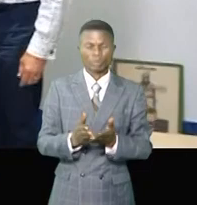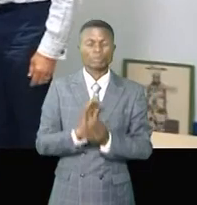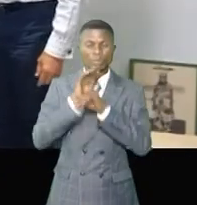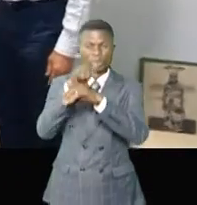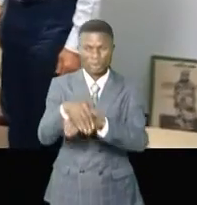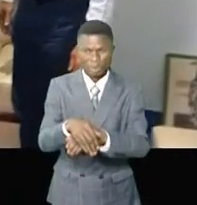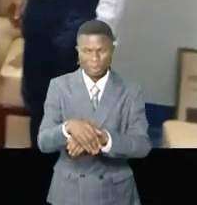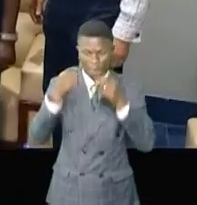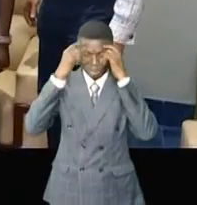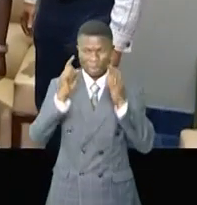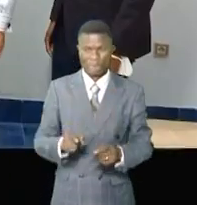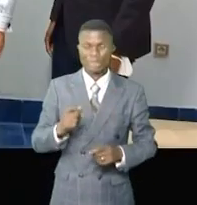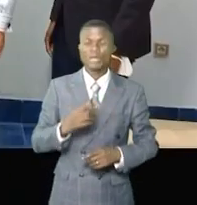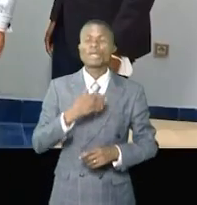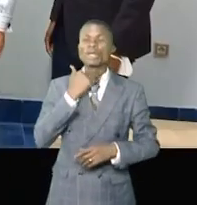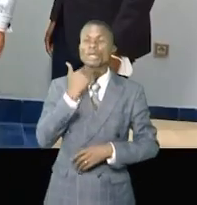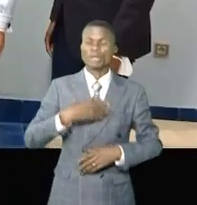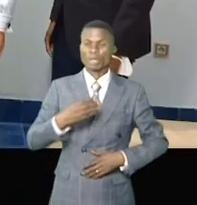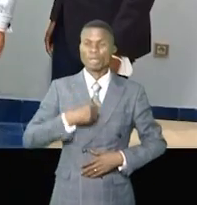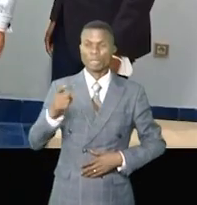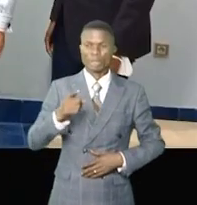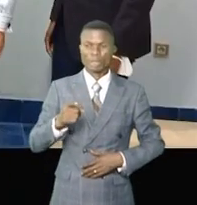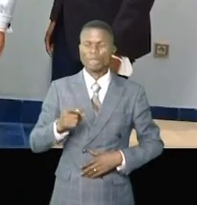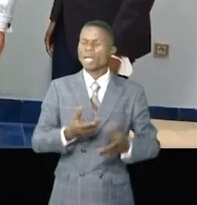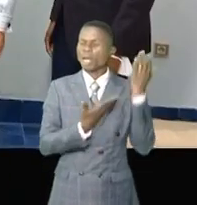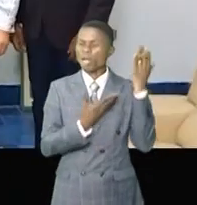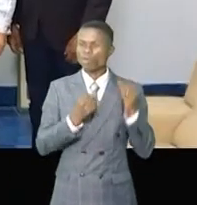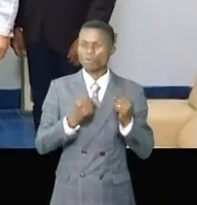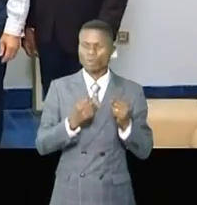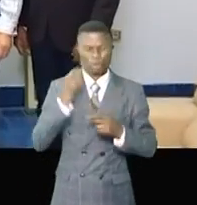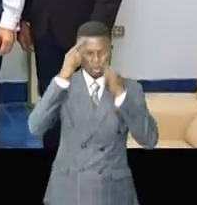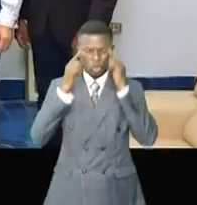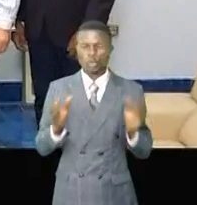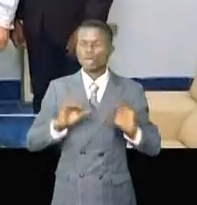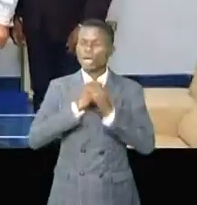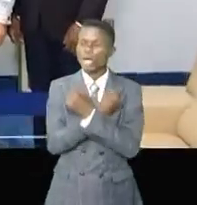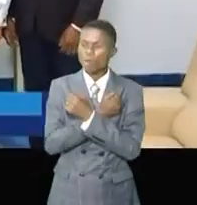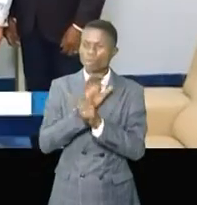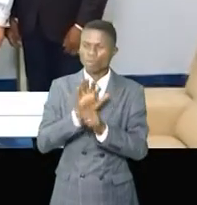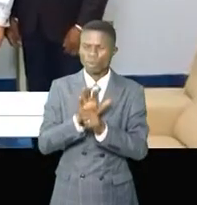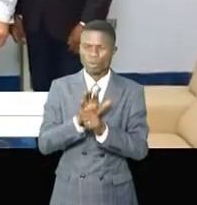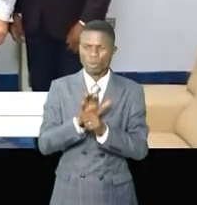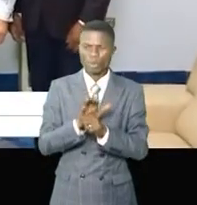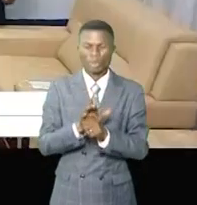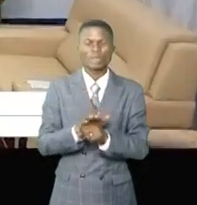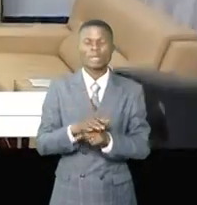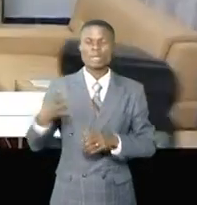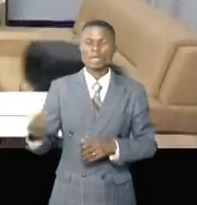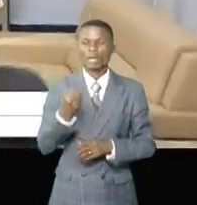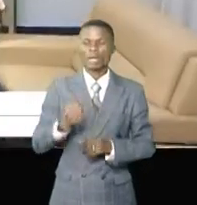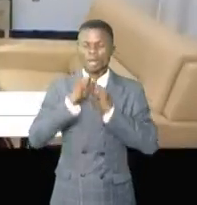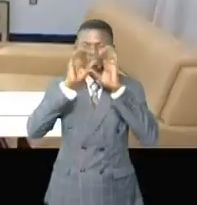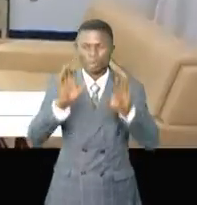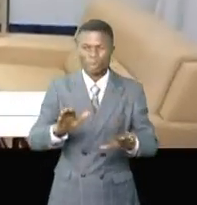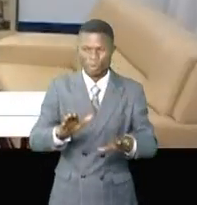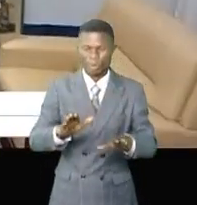L'engagement d'Abed Achour, cette personnalité bien vaillante, très sociale, est une façon d'arracher les bénédictions.